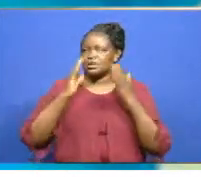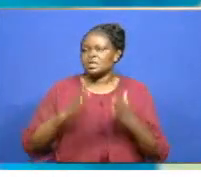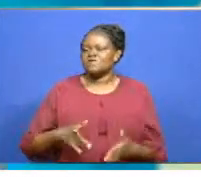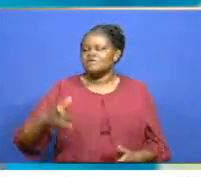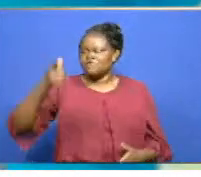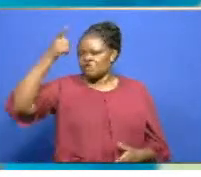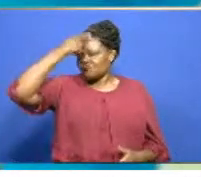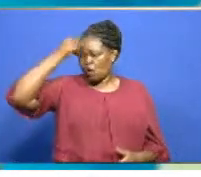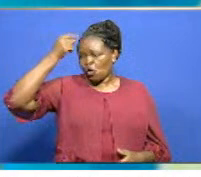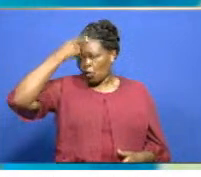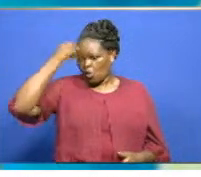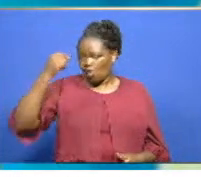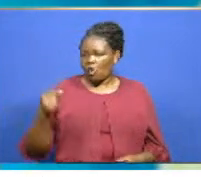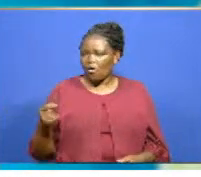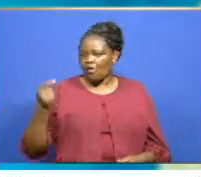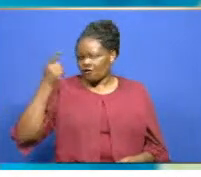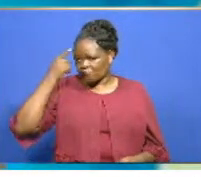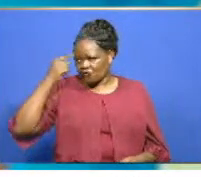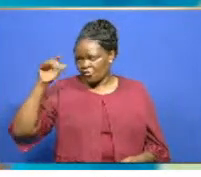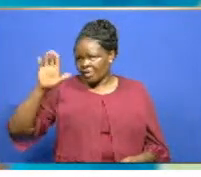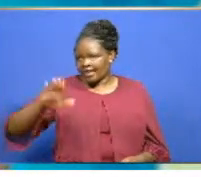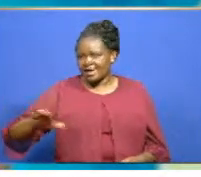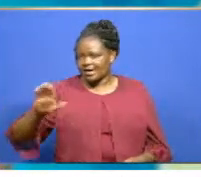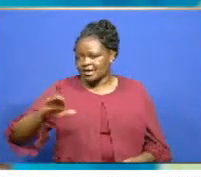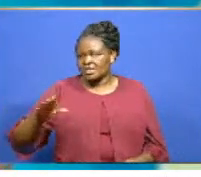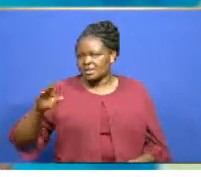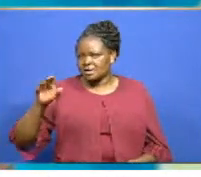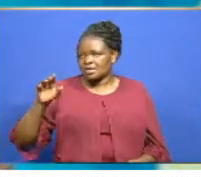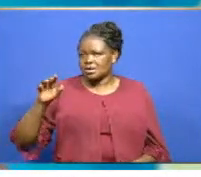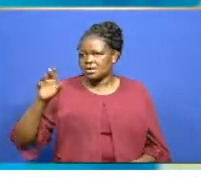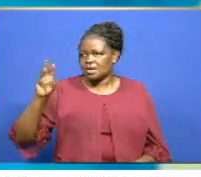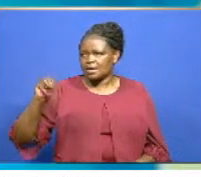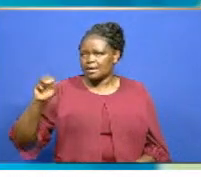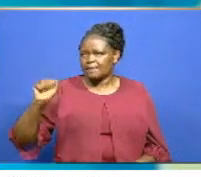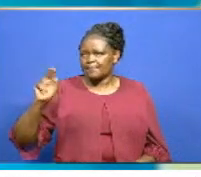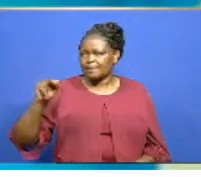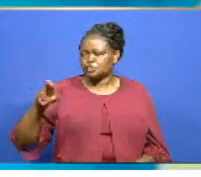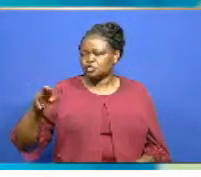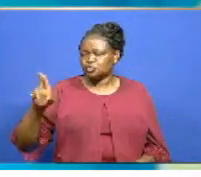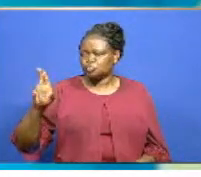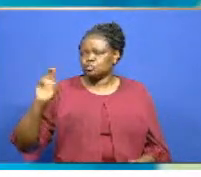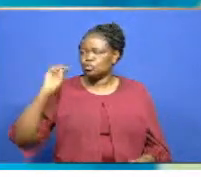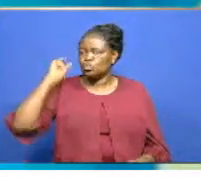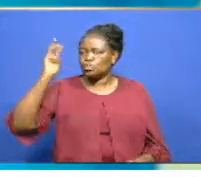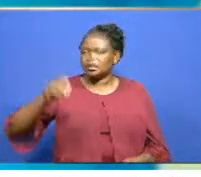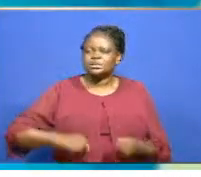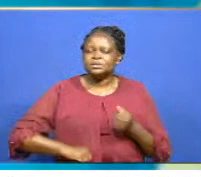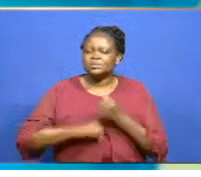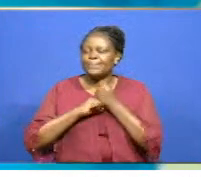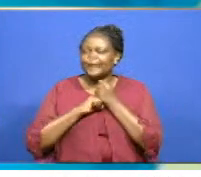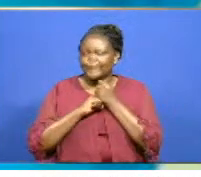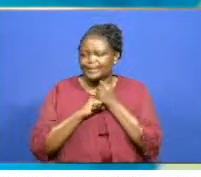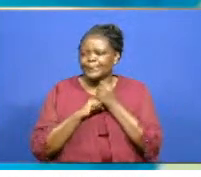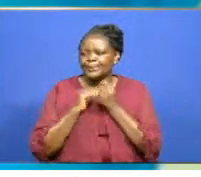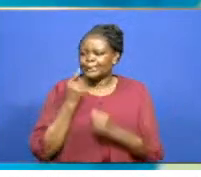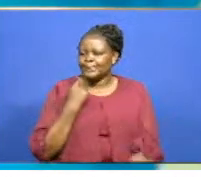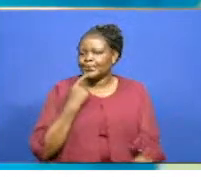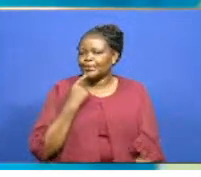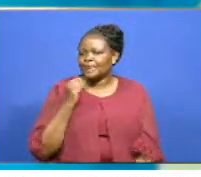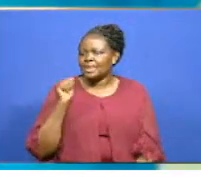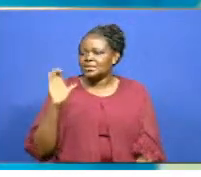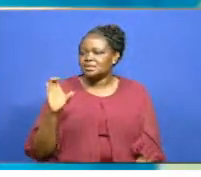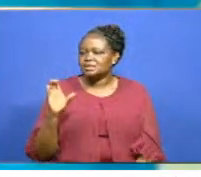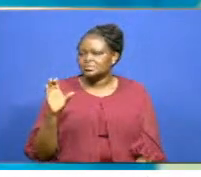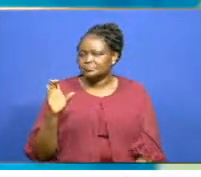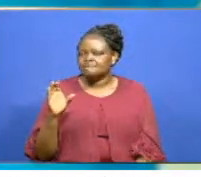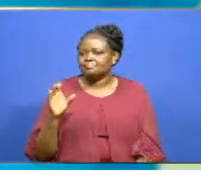pia nao katika eneo bunge la la Matungu watakuwa wanaunga mkono mgombea wa ANC. So